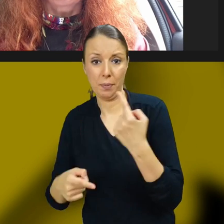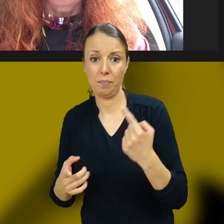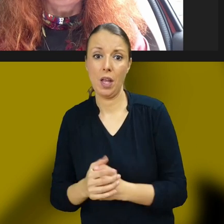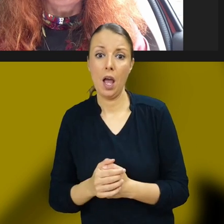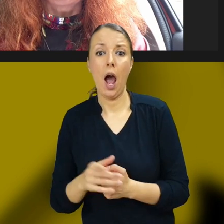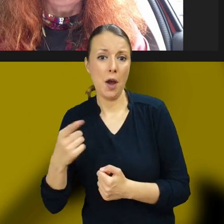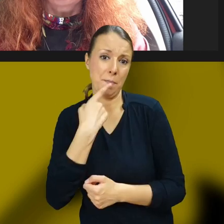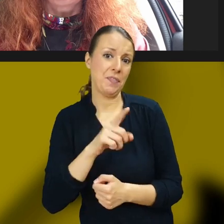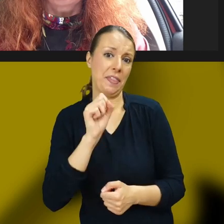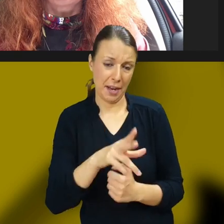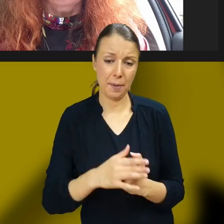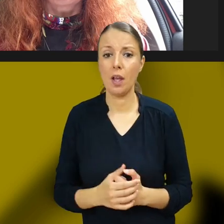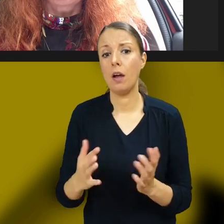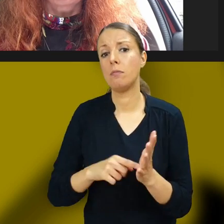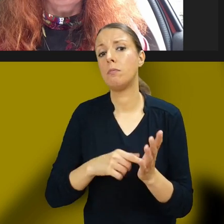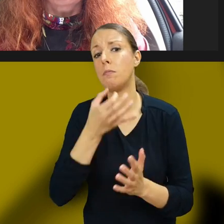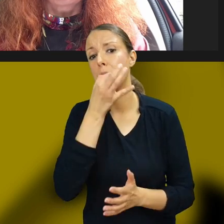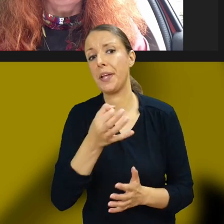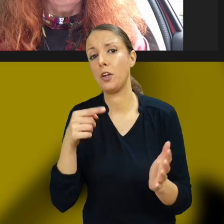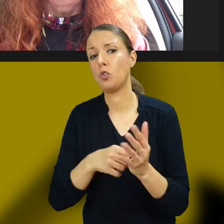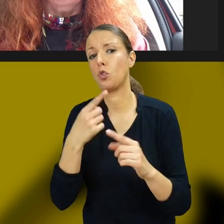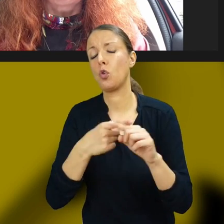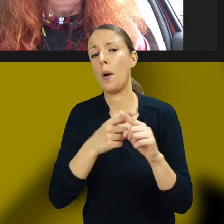finansowania kosztów dostępu do